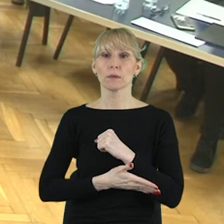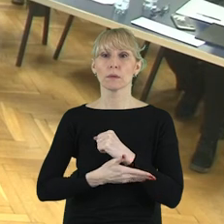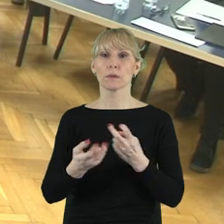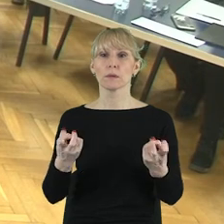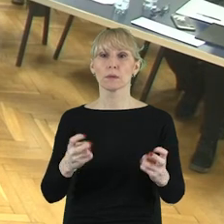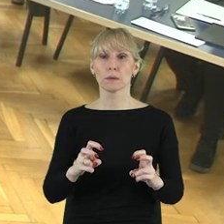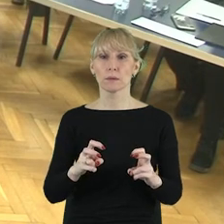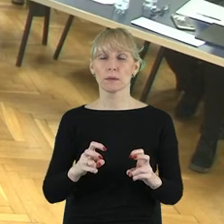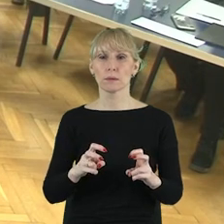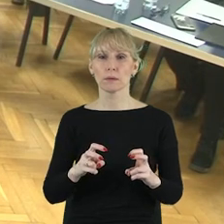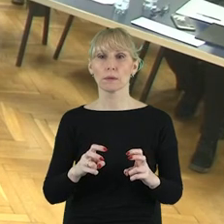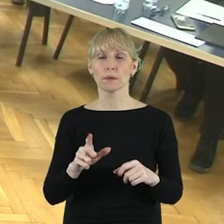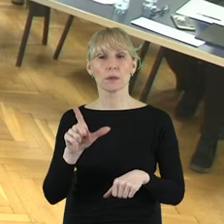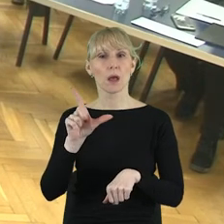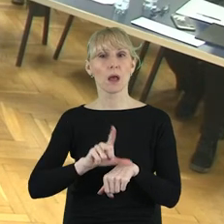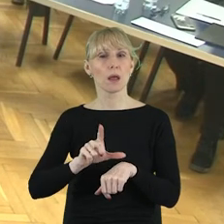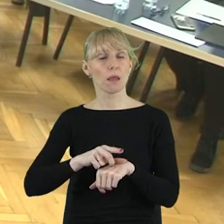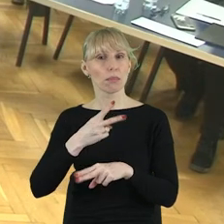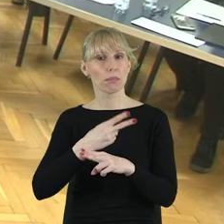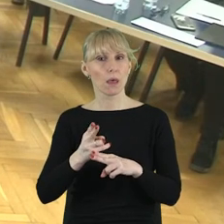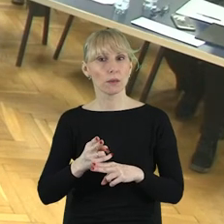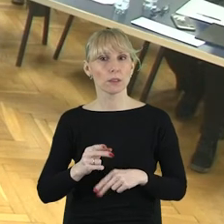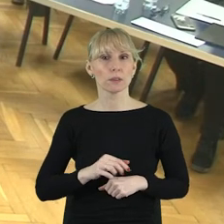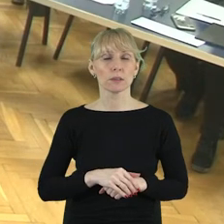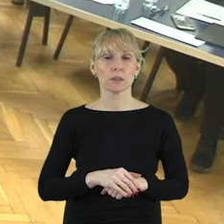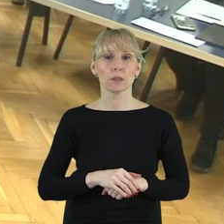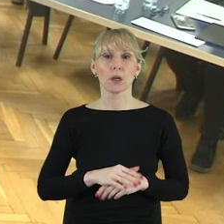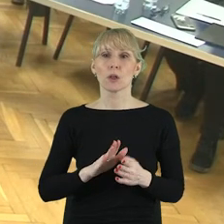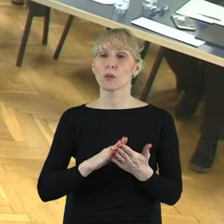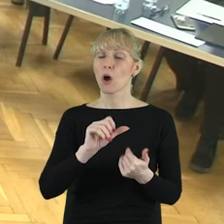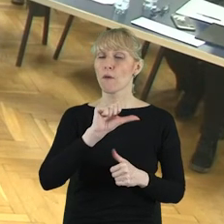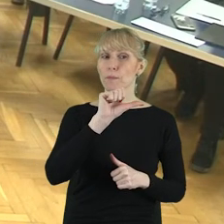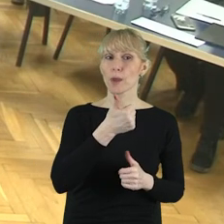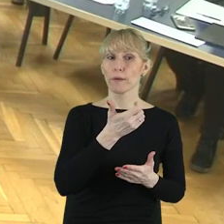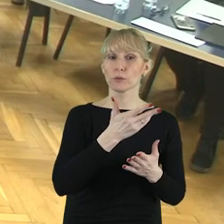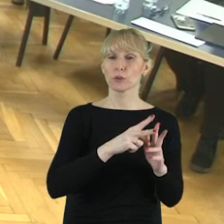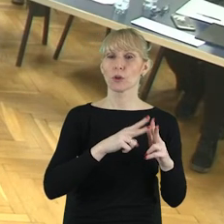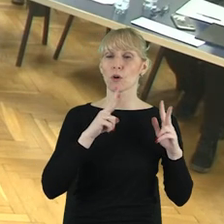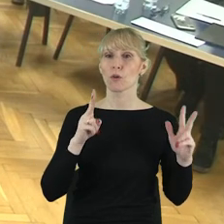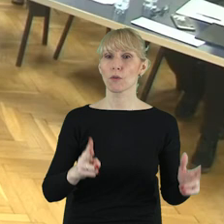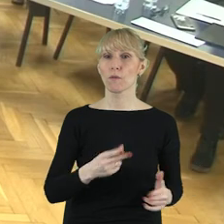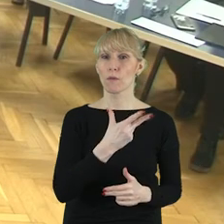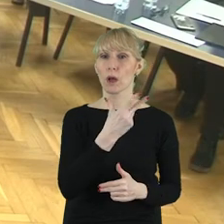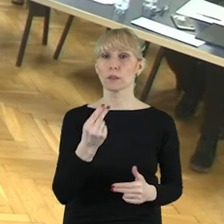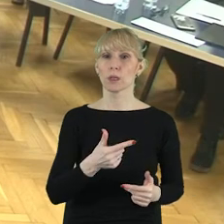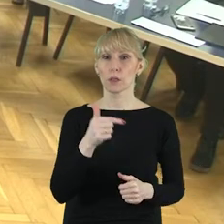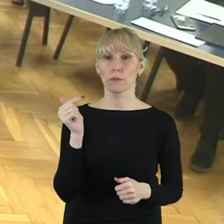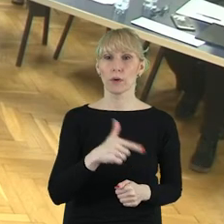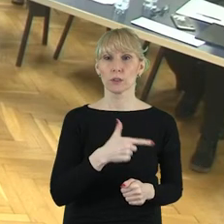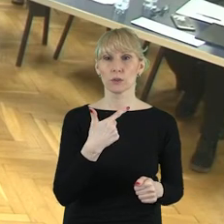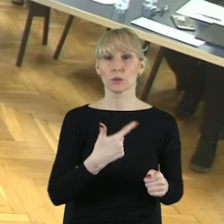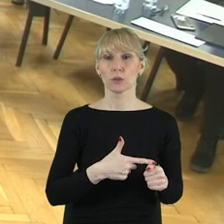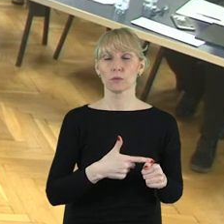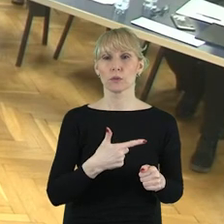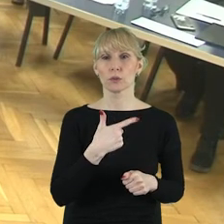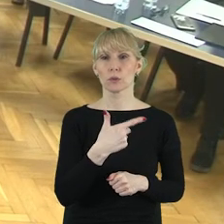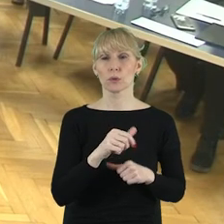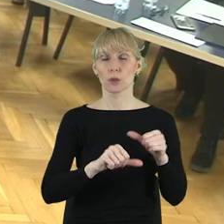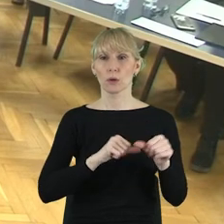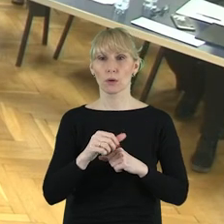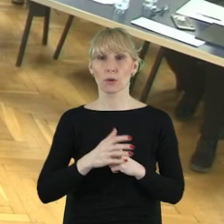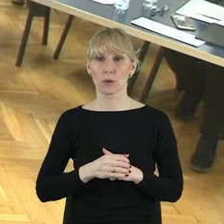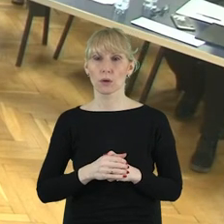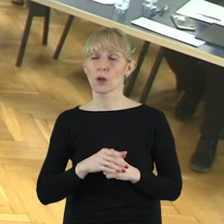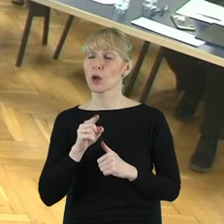zasad, podstawowych zasad idei i narzędzia LIDER. Wszystkie nowe LGD powstały w pierwszym kwartale 2022 roku, tuż przed ogłoszeniem